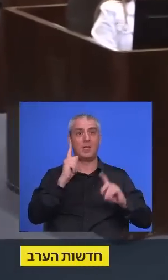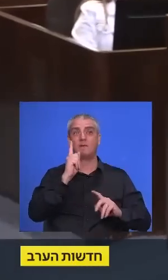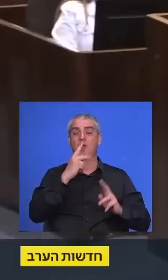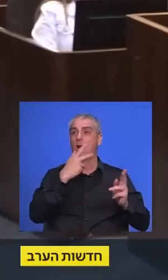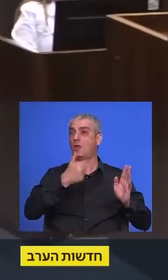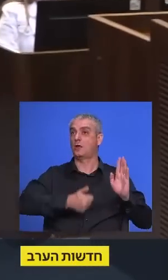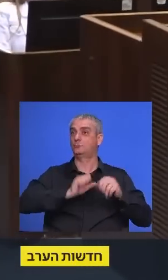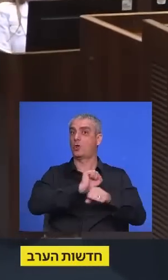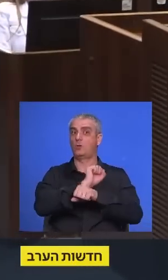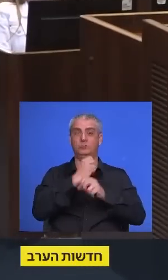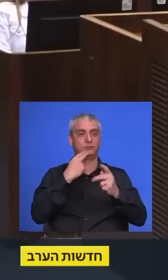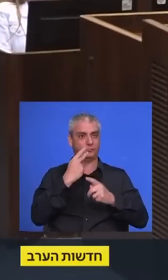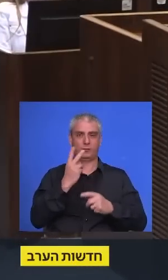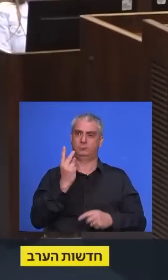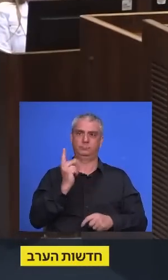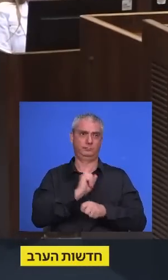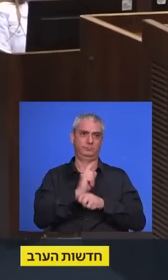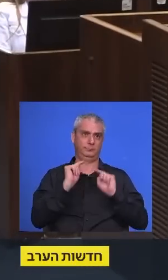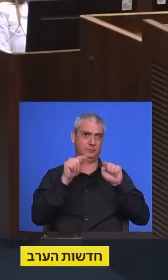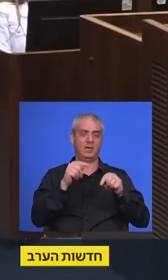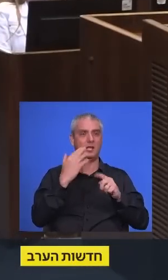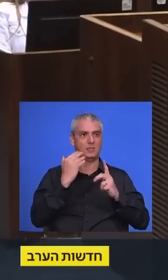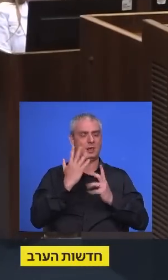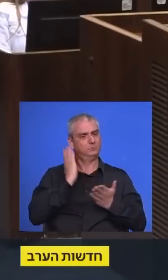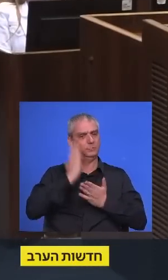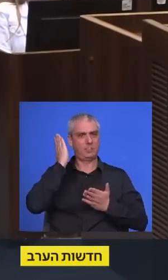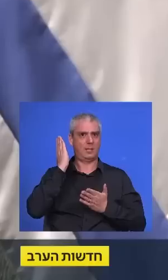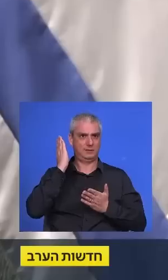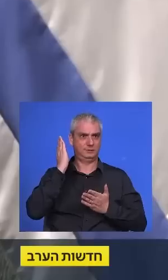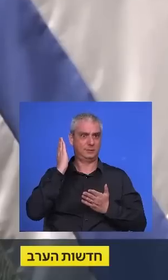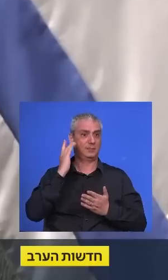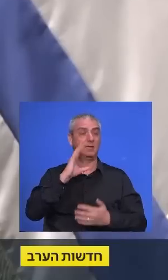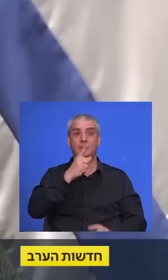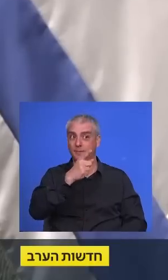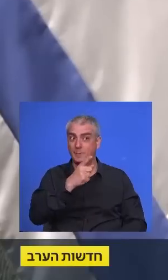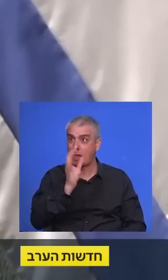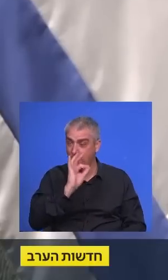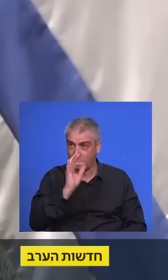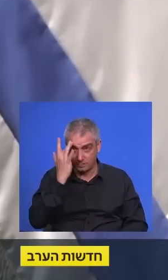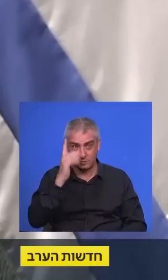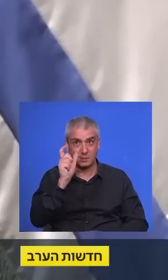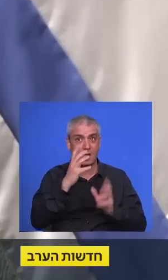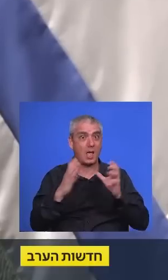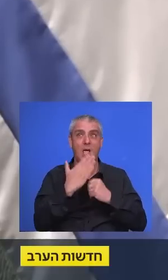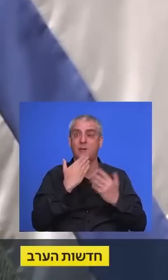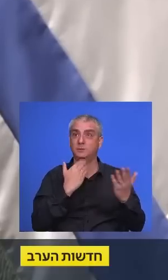ראשי האופוזיציה לא איחרה לבוא, והייתה די נחרצת. אם נכפת לכם עדיין מעם ישראל, תעצרו